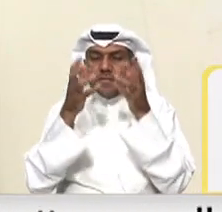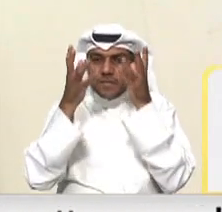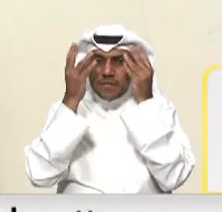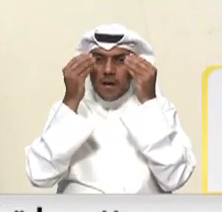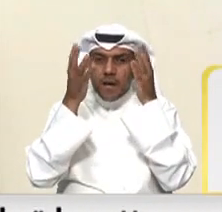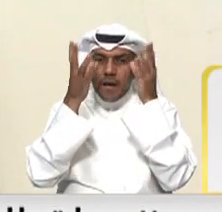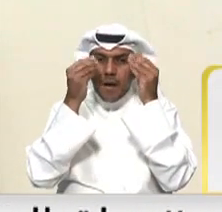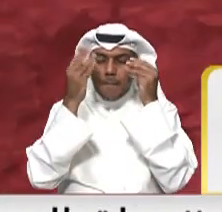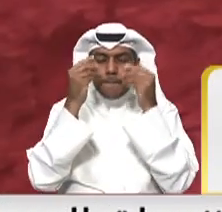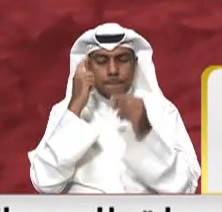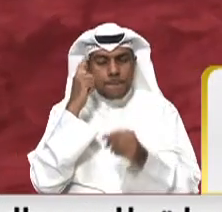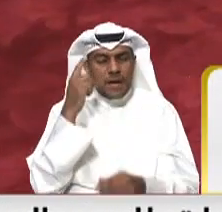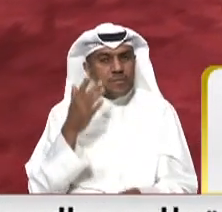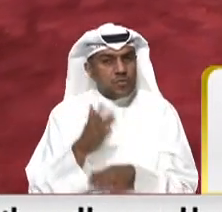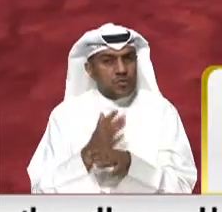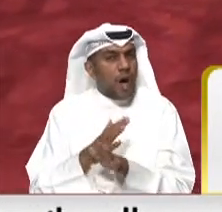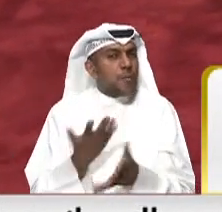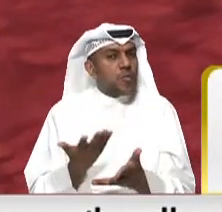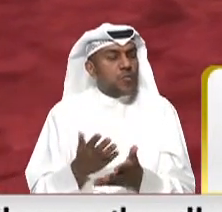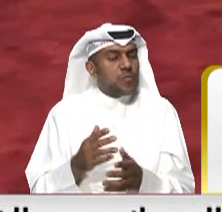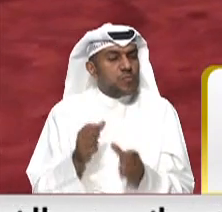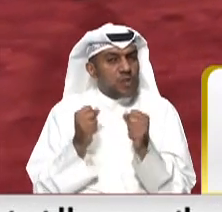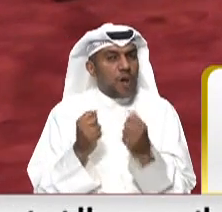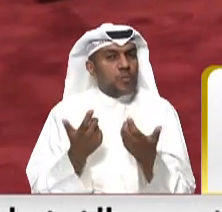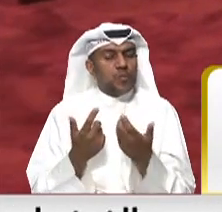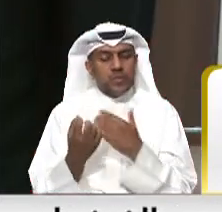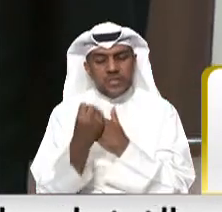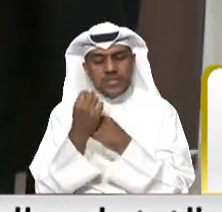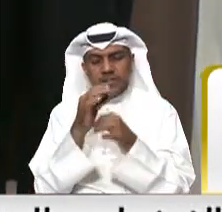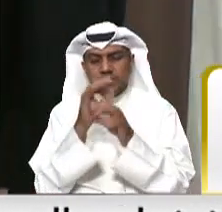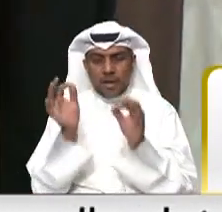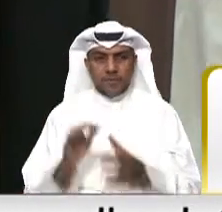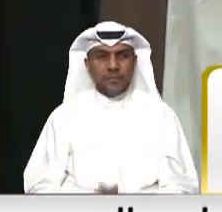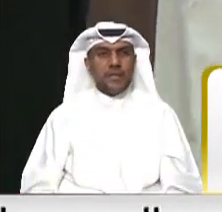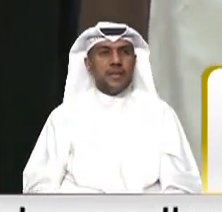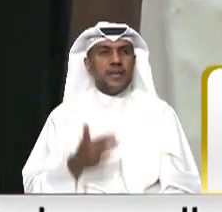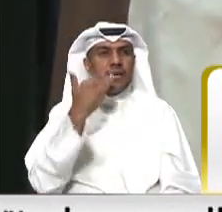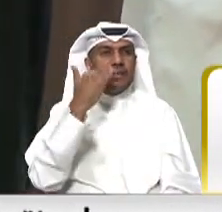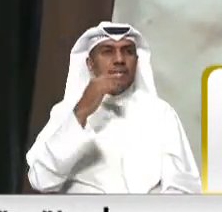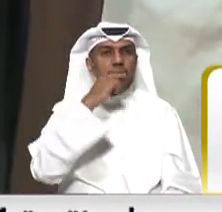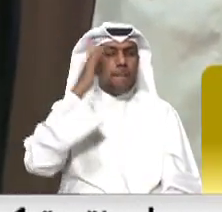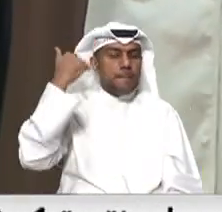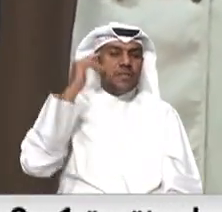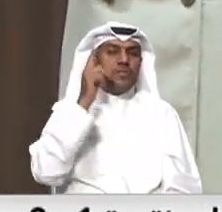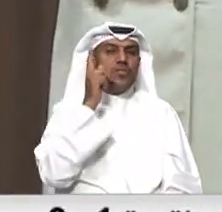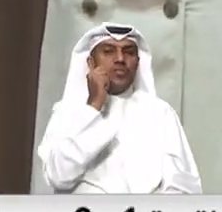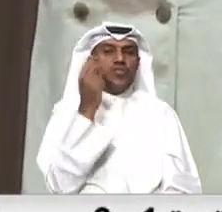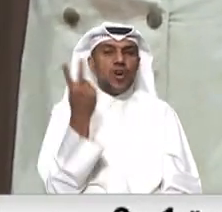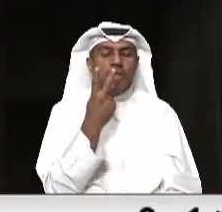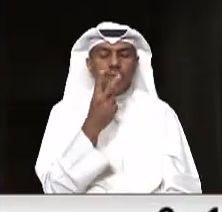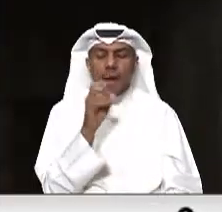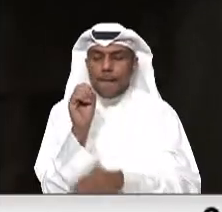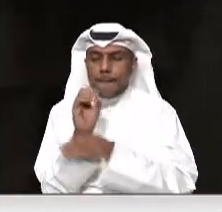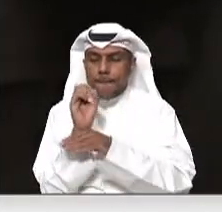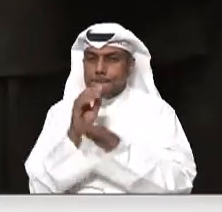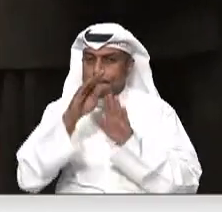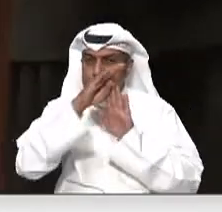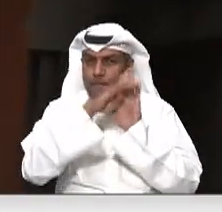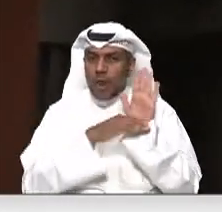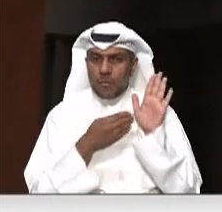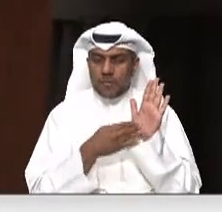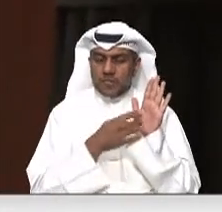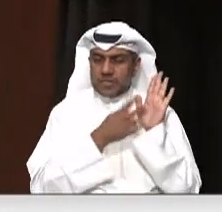كانت تعاني فيها. إذن الهيئة العامة للشباب عن طريق هذا البرنامج وغيره من البرامج تهدف لتشجيع